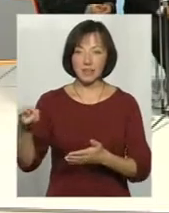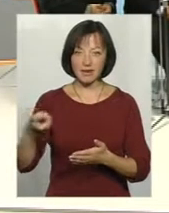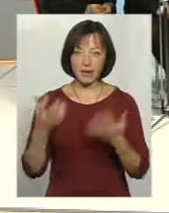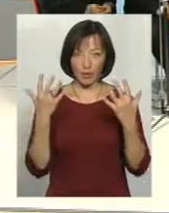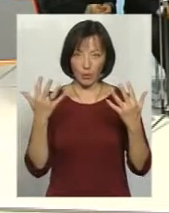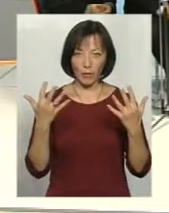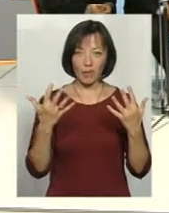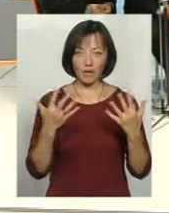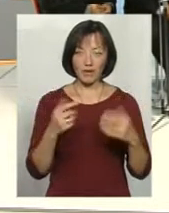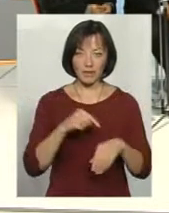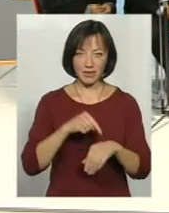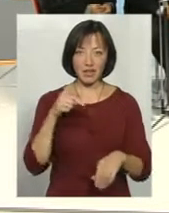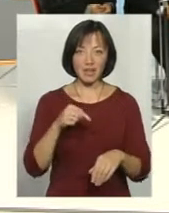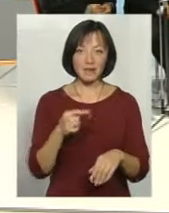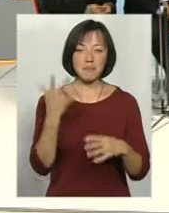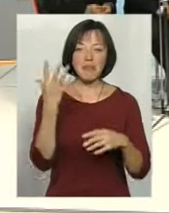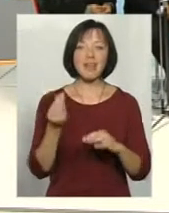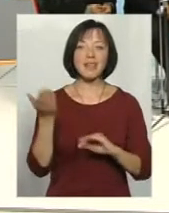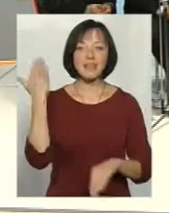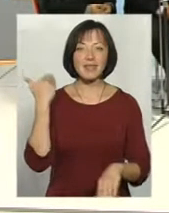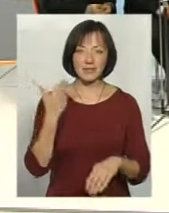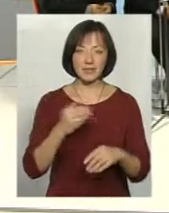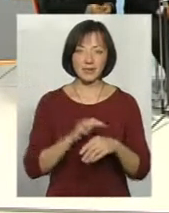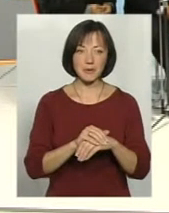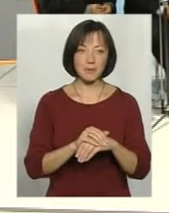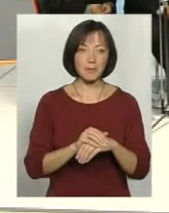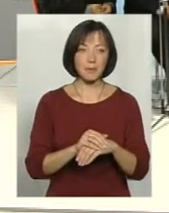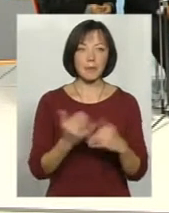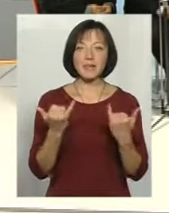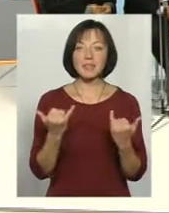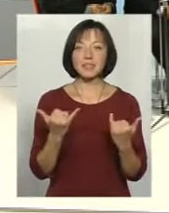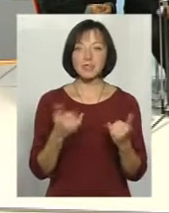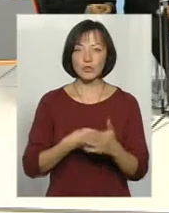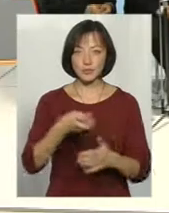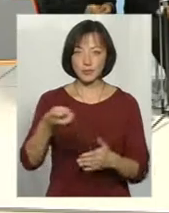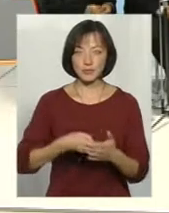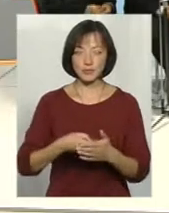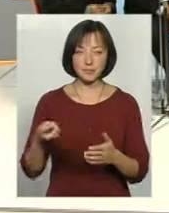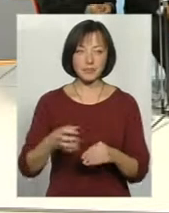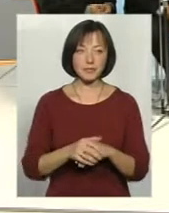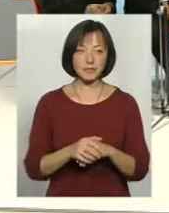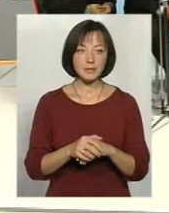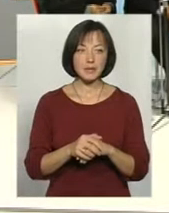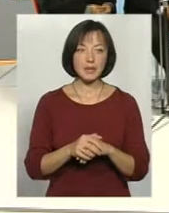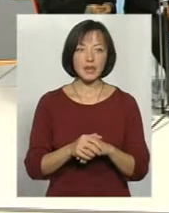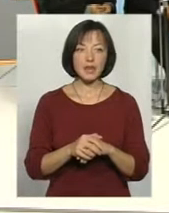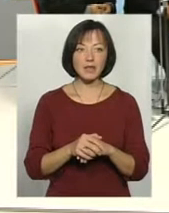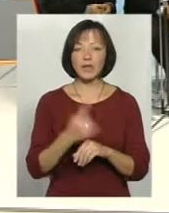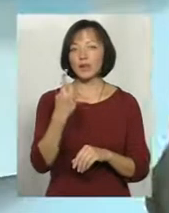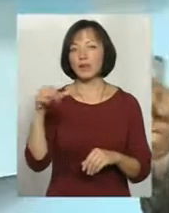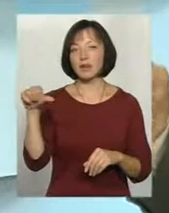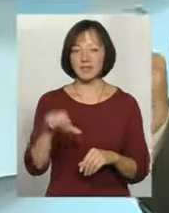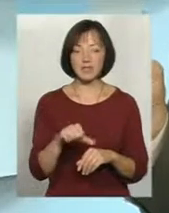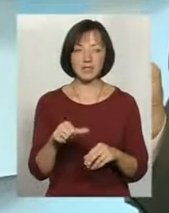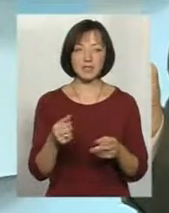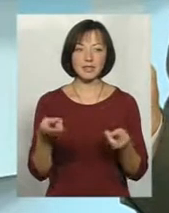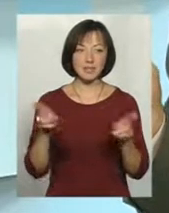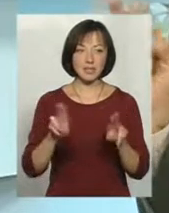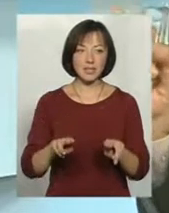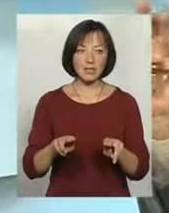хтось відгукнувся? Ми тільки ж відправили. Тільки що. Тільки почали. Дозвольте, бо буквально у нас хвилина. Так,